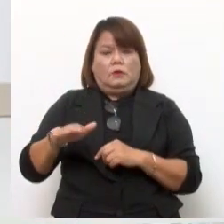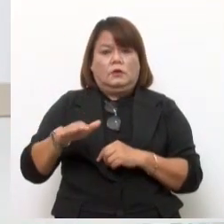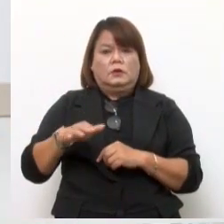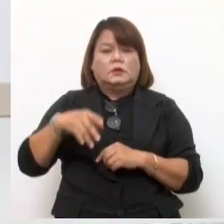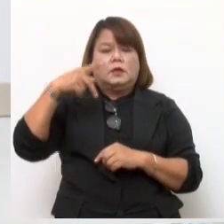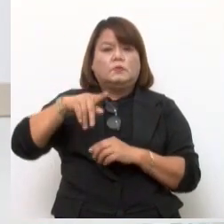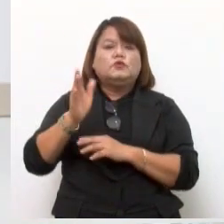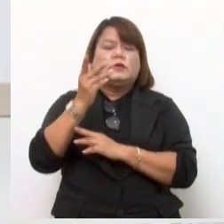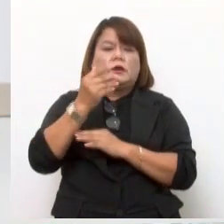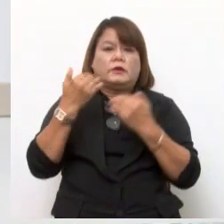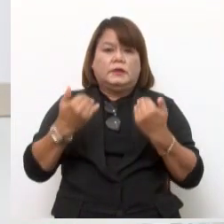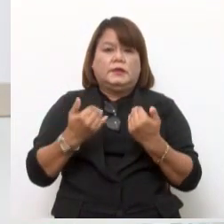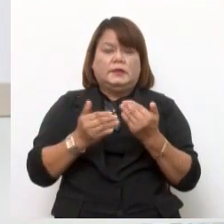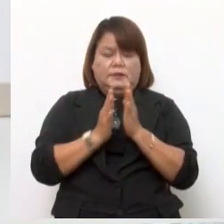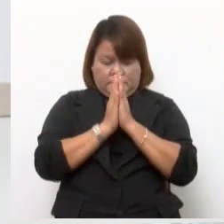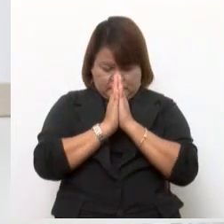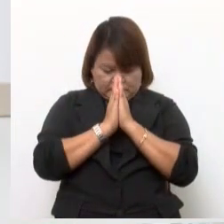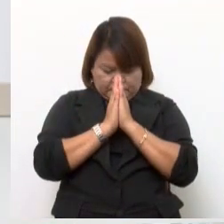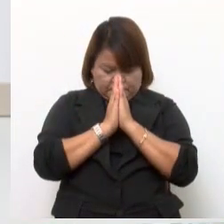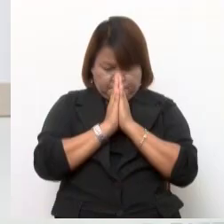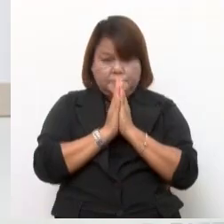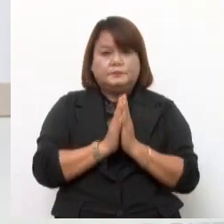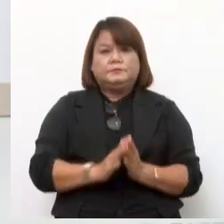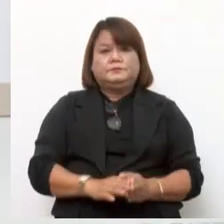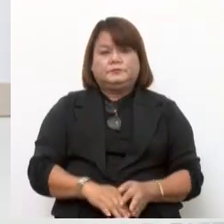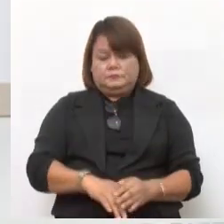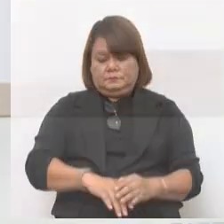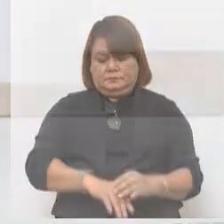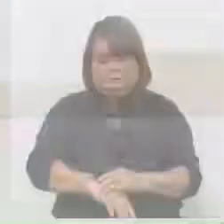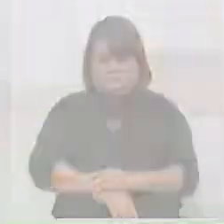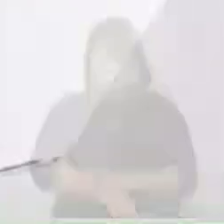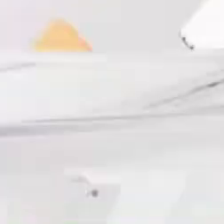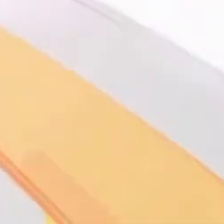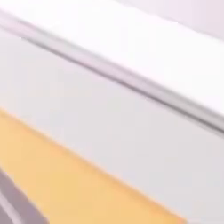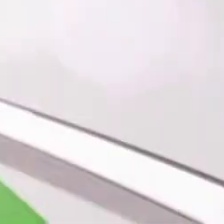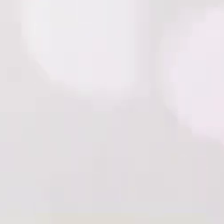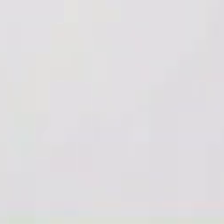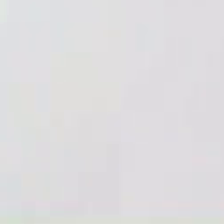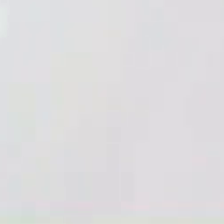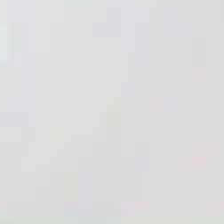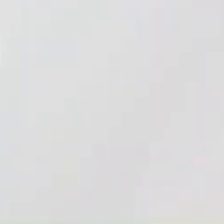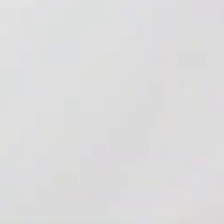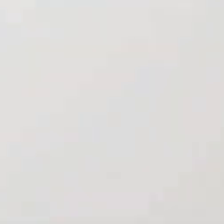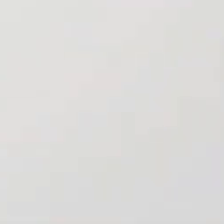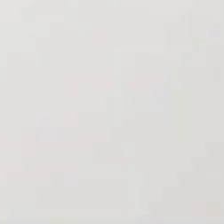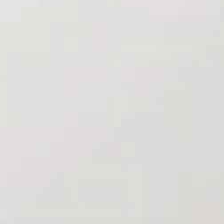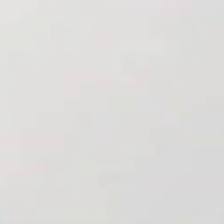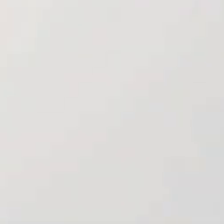านี้เพียงเท่านี้สวัสดีครับ